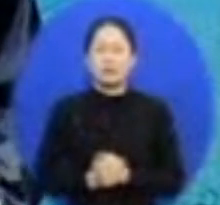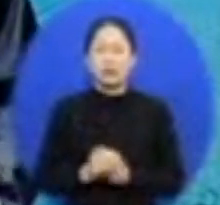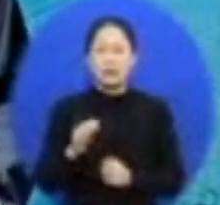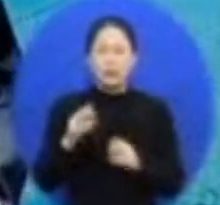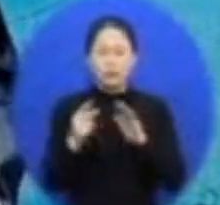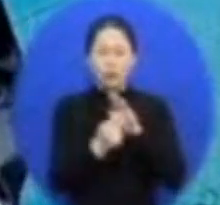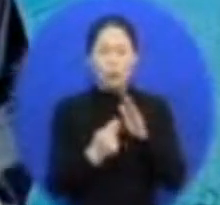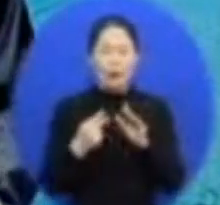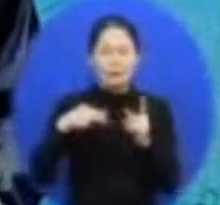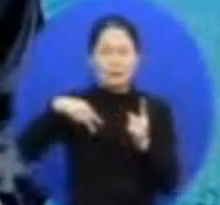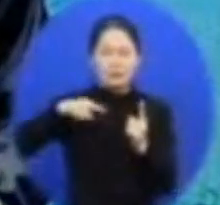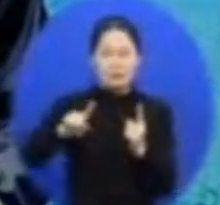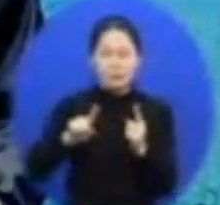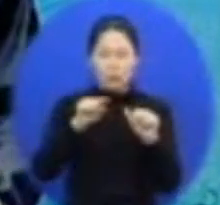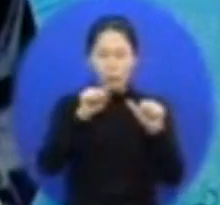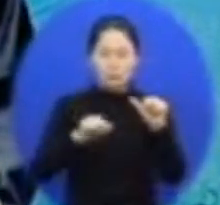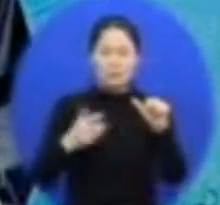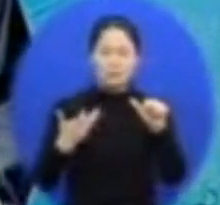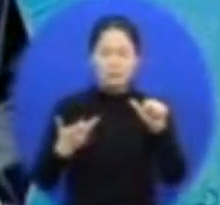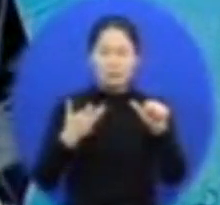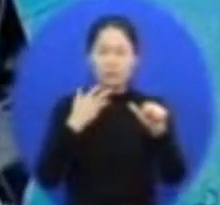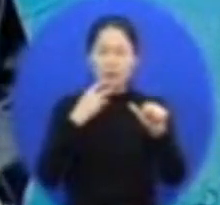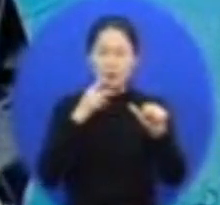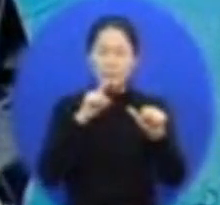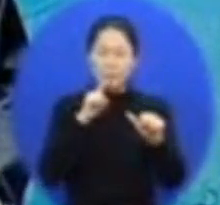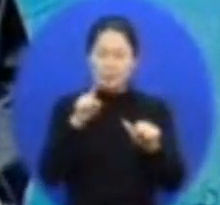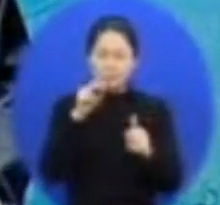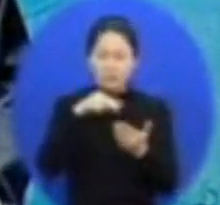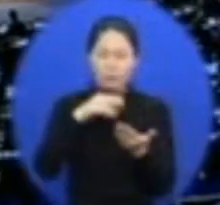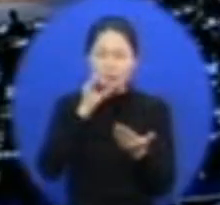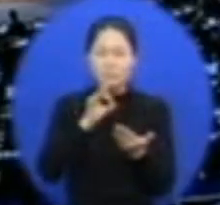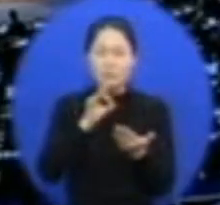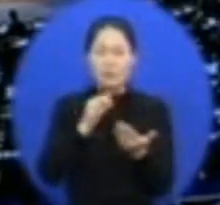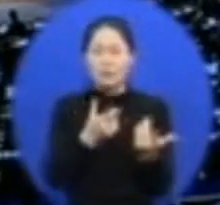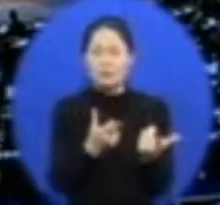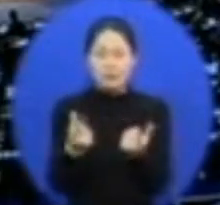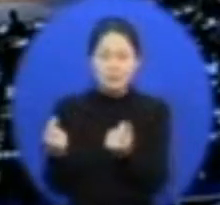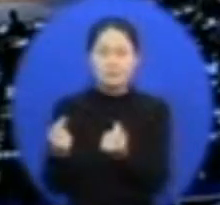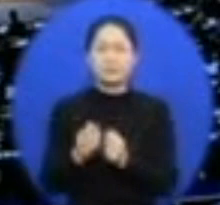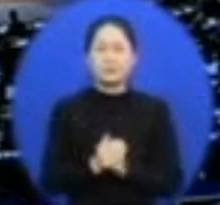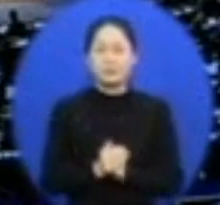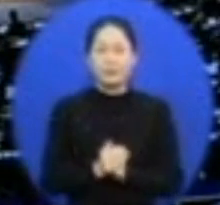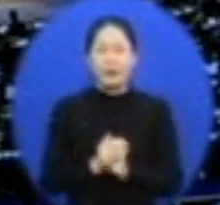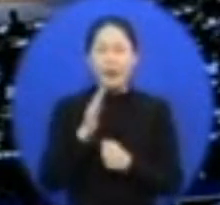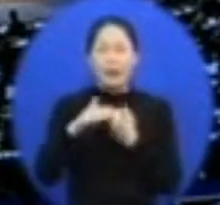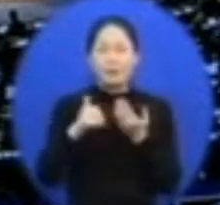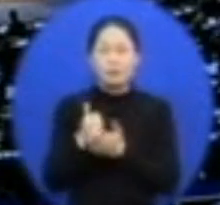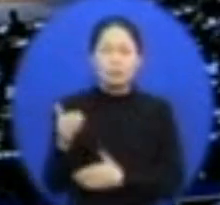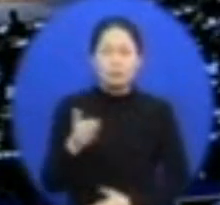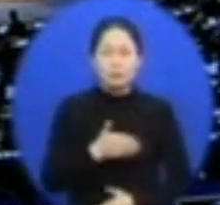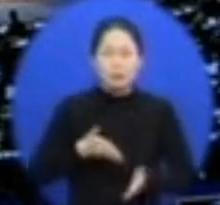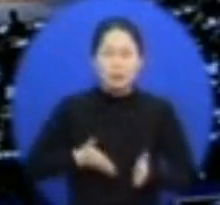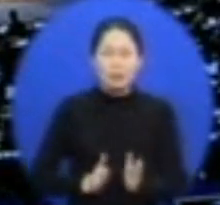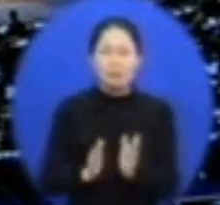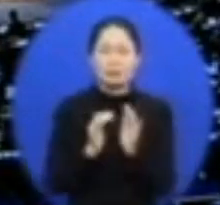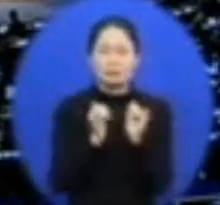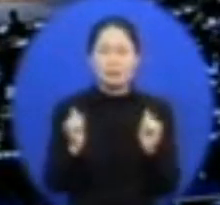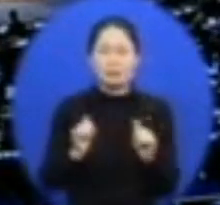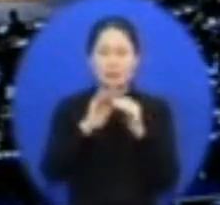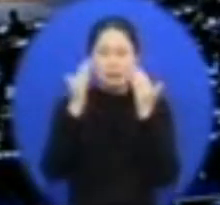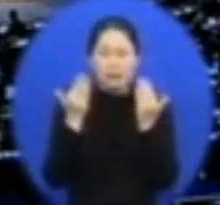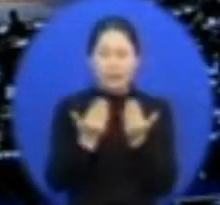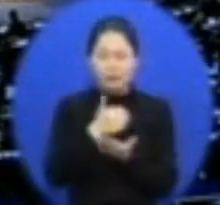요한일서 5장 18절 말씀을 한번 읽어 보실 까요 같이 있겠습니다 하나님께로부터 난 자는 다